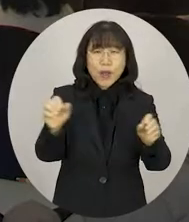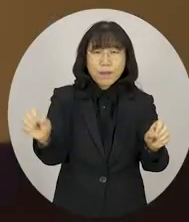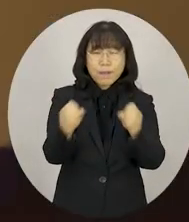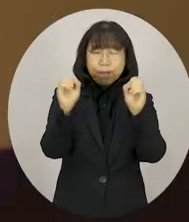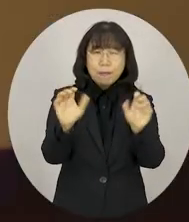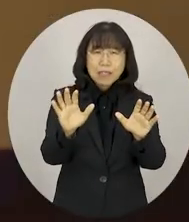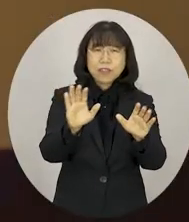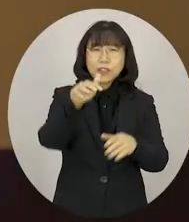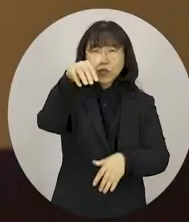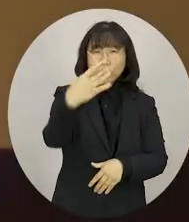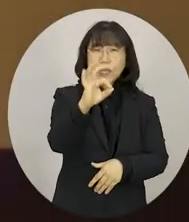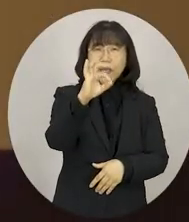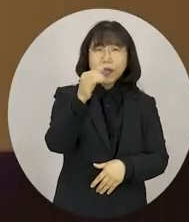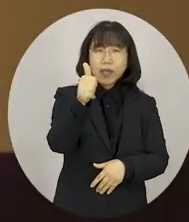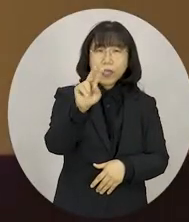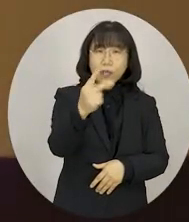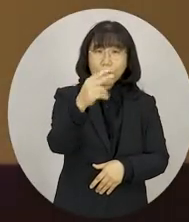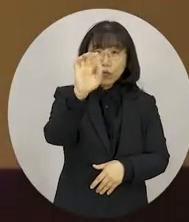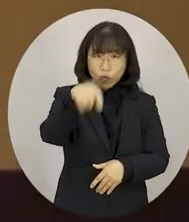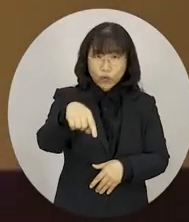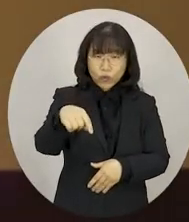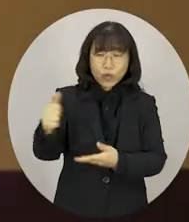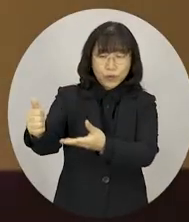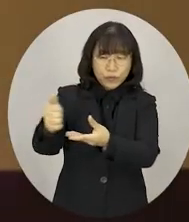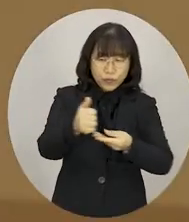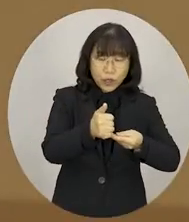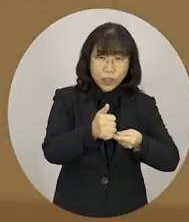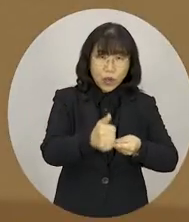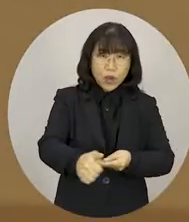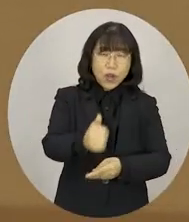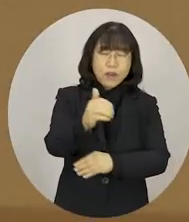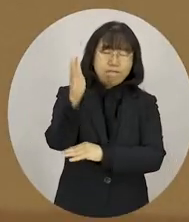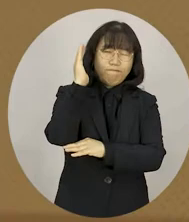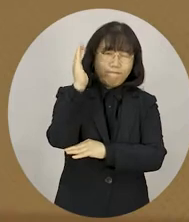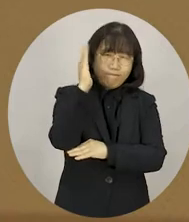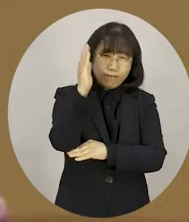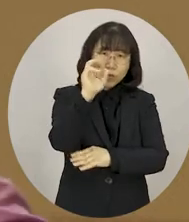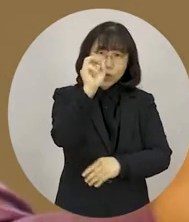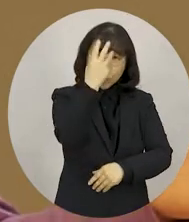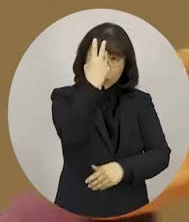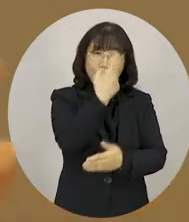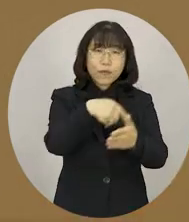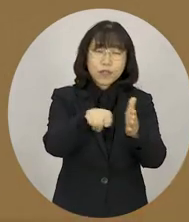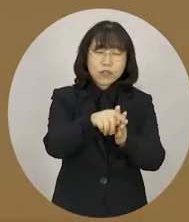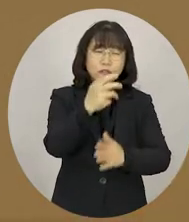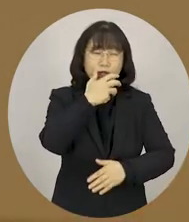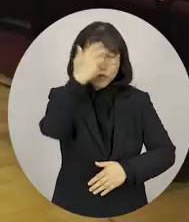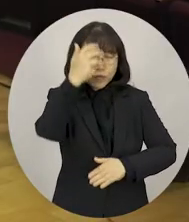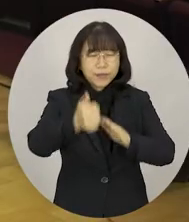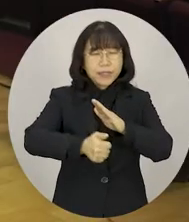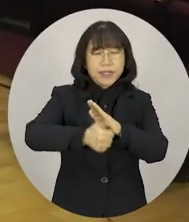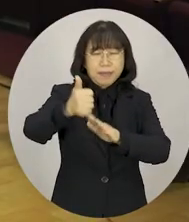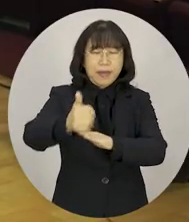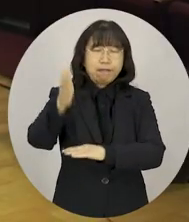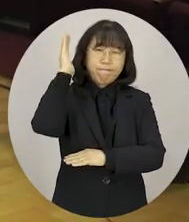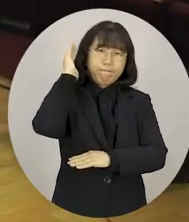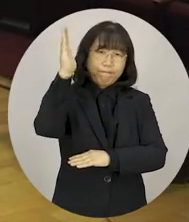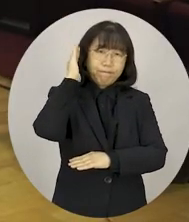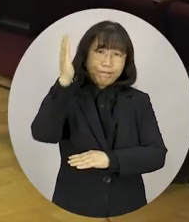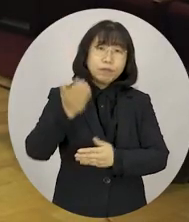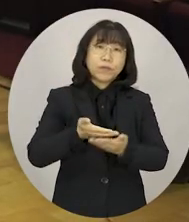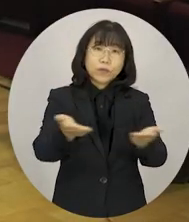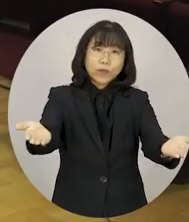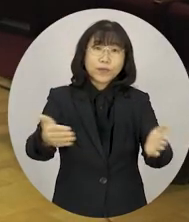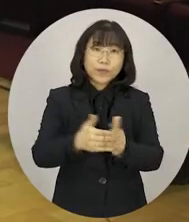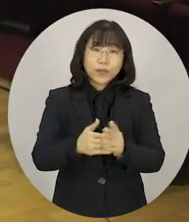최연우 마술사가 강단에 올라 편견을 넘어 꿈과 희망의 주문을 걸다를 주제로 고3 청소년들에게 꿈과